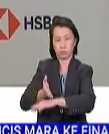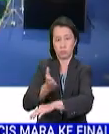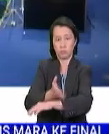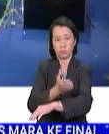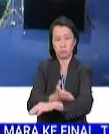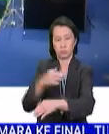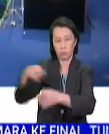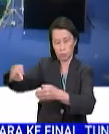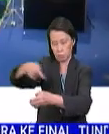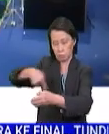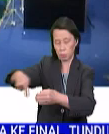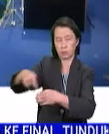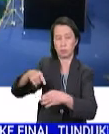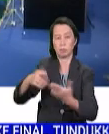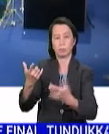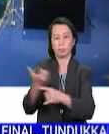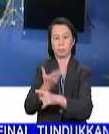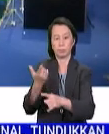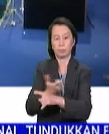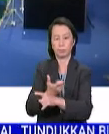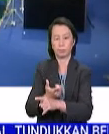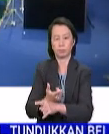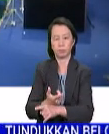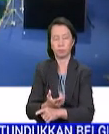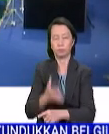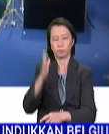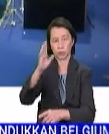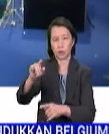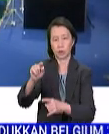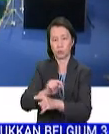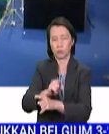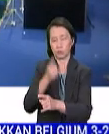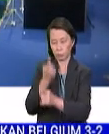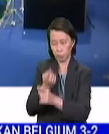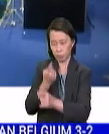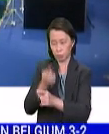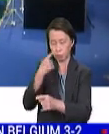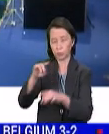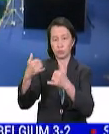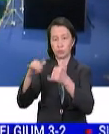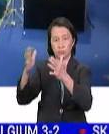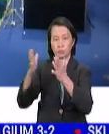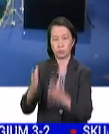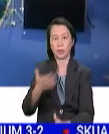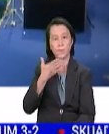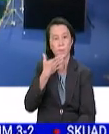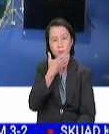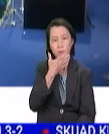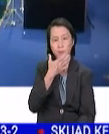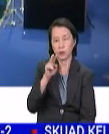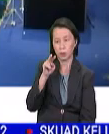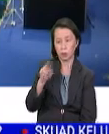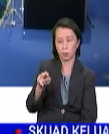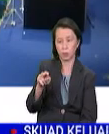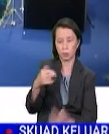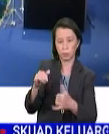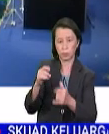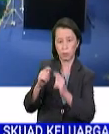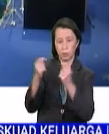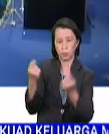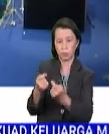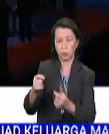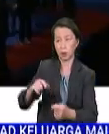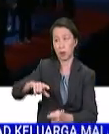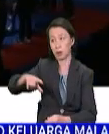intensiti latihan. Ruang yang ada juga akan digunakan sebaiknya untuk pemain-pemain muda memerhati permainan pasukan